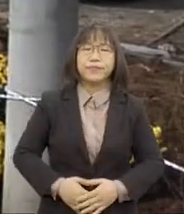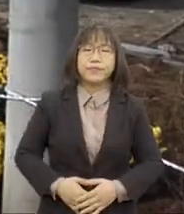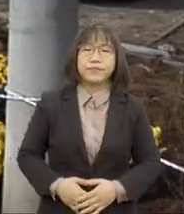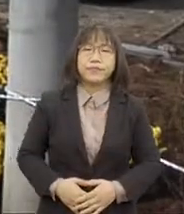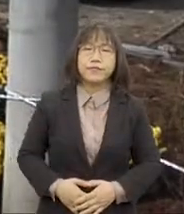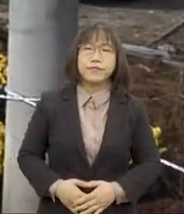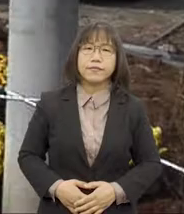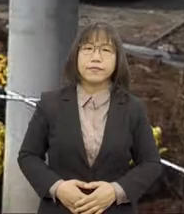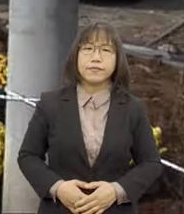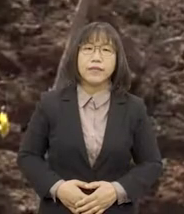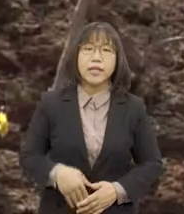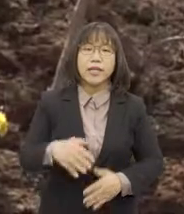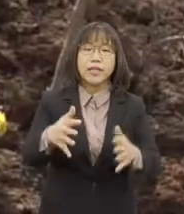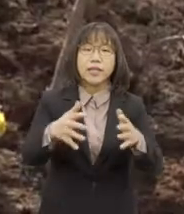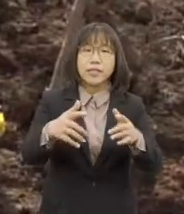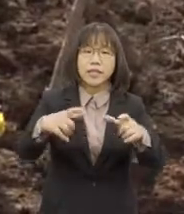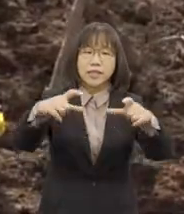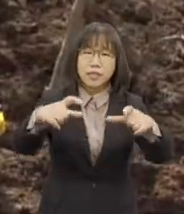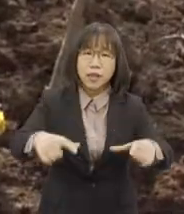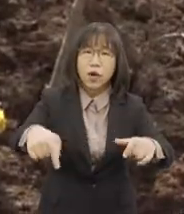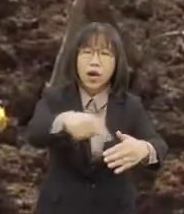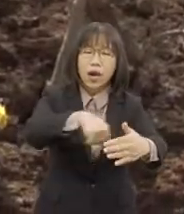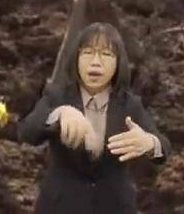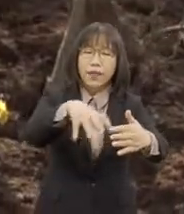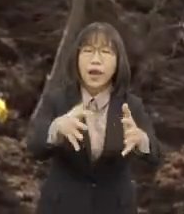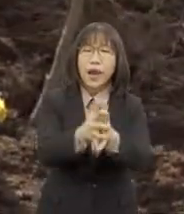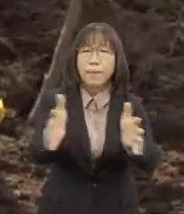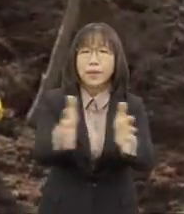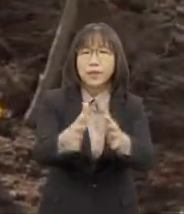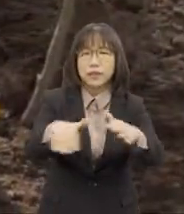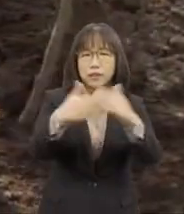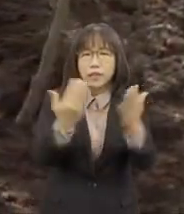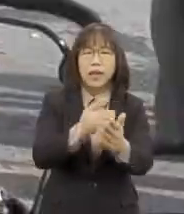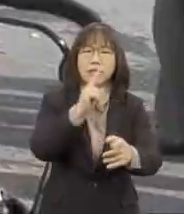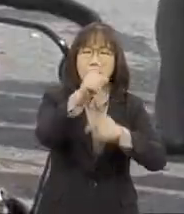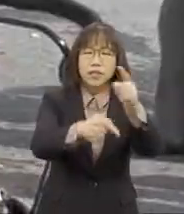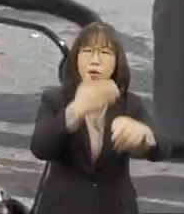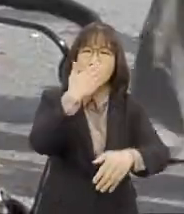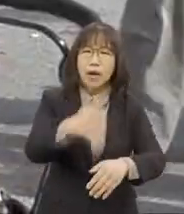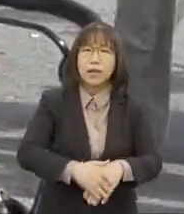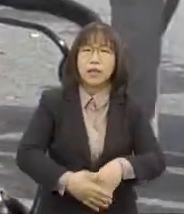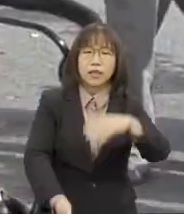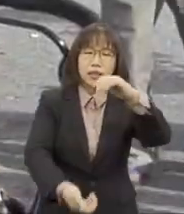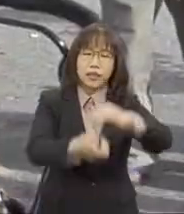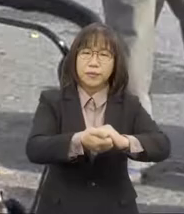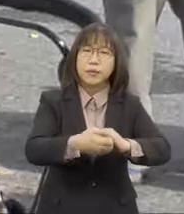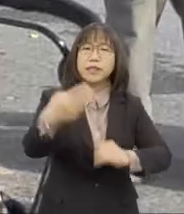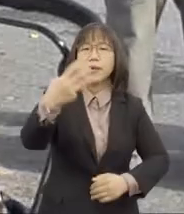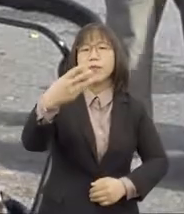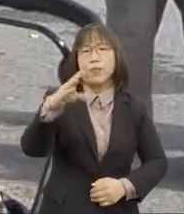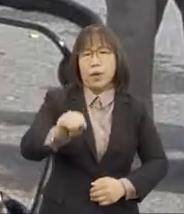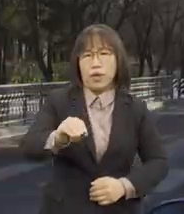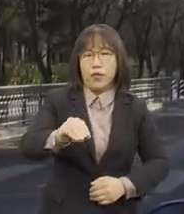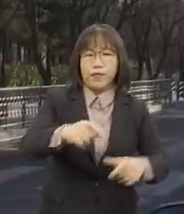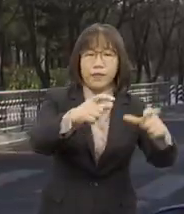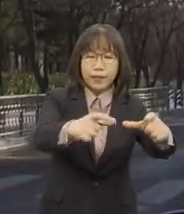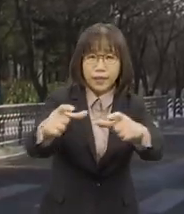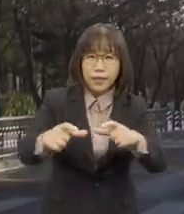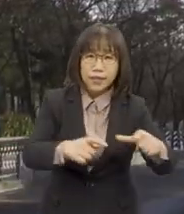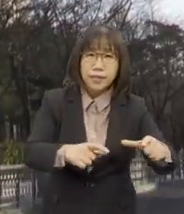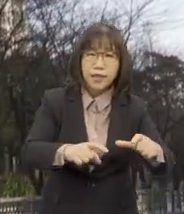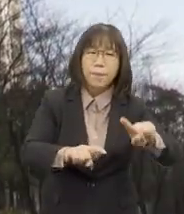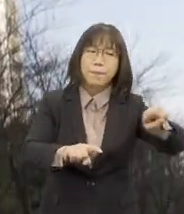선정할 계획입니다. 지역 내 아파트 단지면 신청이 가능하며 총 3천만 원 한도 내에서